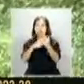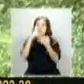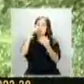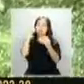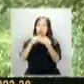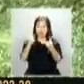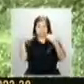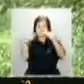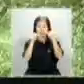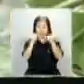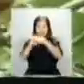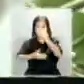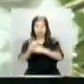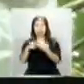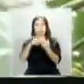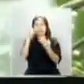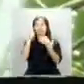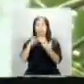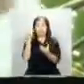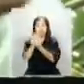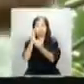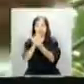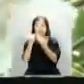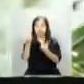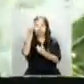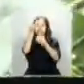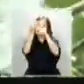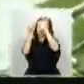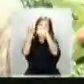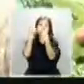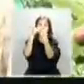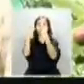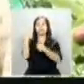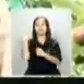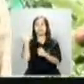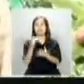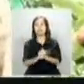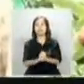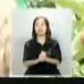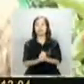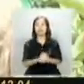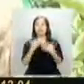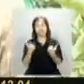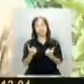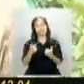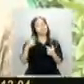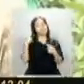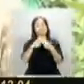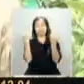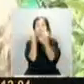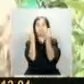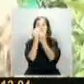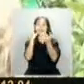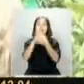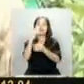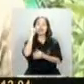ได้แล้วขณะที่ผลฝรั่งตอนนี้ก็เสียหายเกือบทั้งหมด ก็เดือดร้อนเรื่องภัยแล้งครับเรื่อง